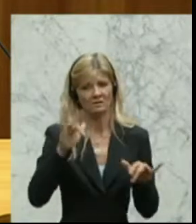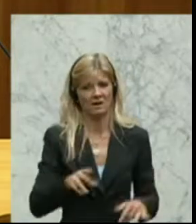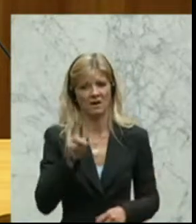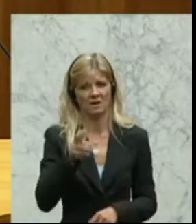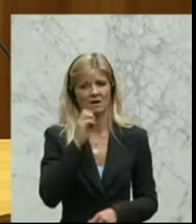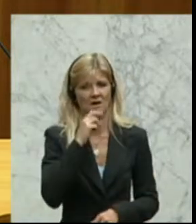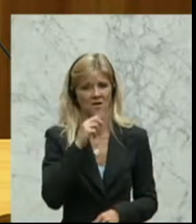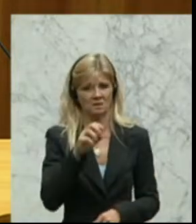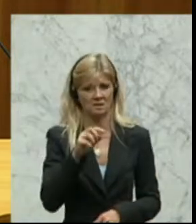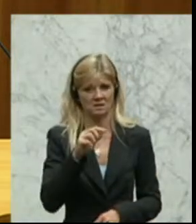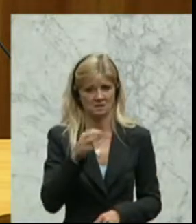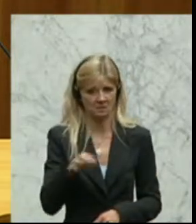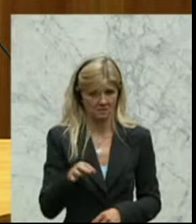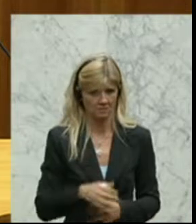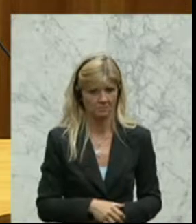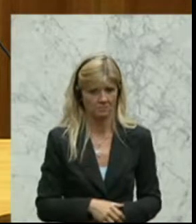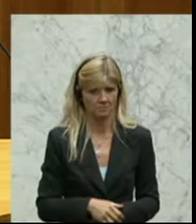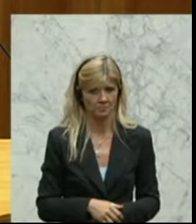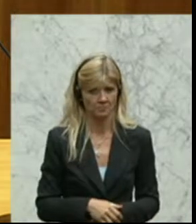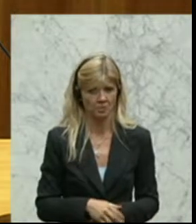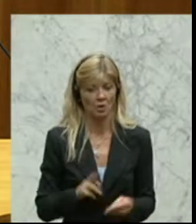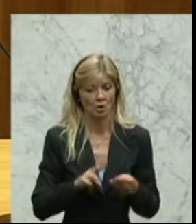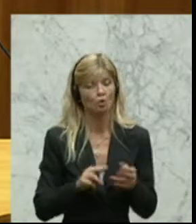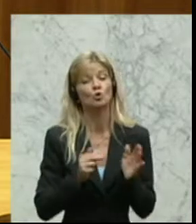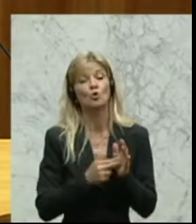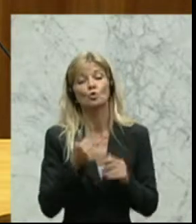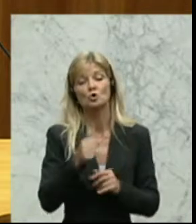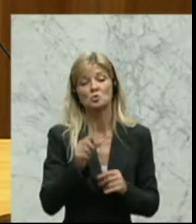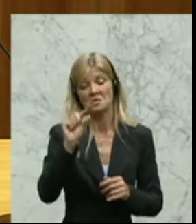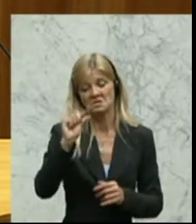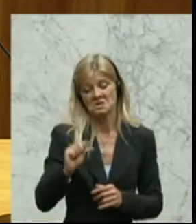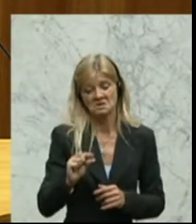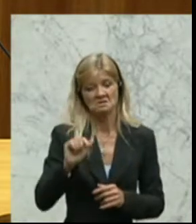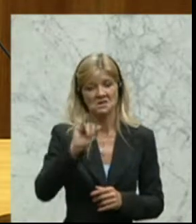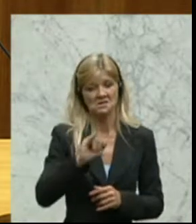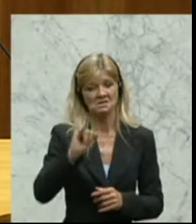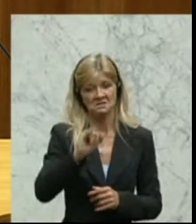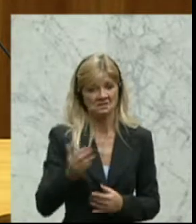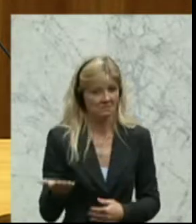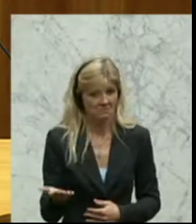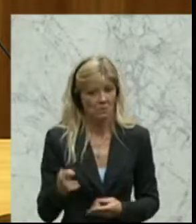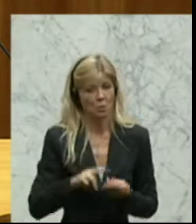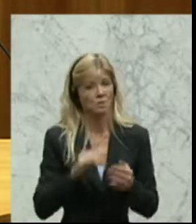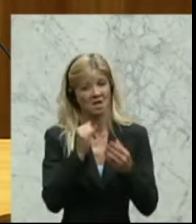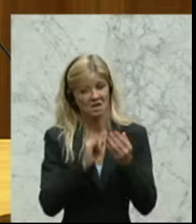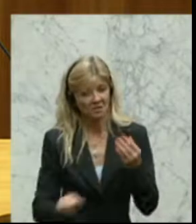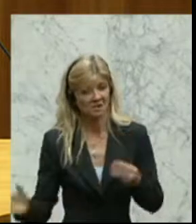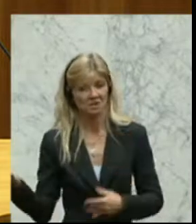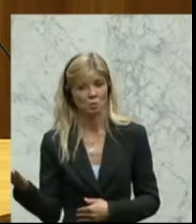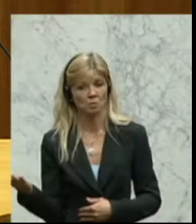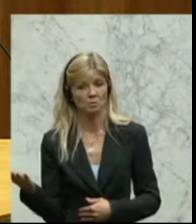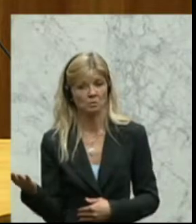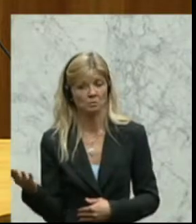noch zusätzlich die niedrige Zinsbelastung bzw. die niedrigen Zinsen und die Inflation. Wir haben ja derzeit schon